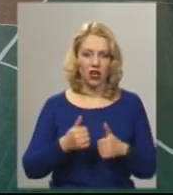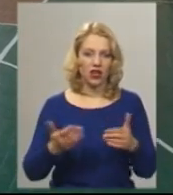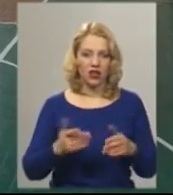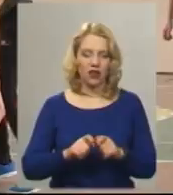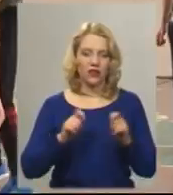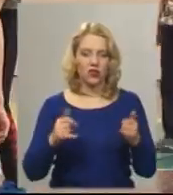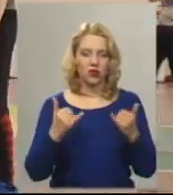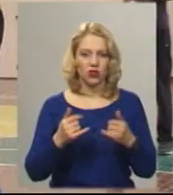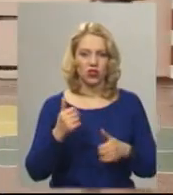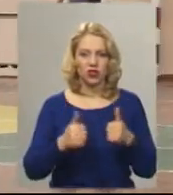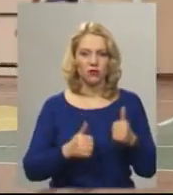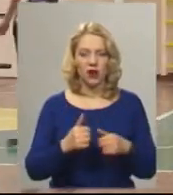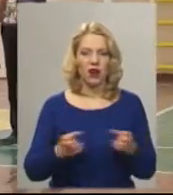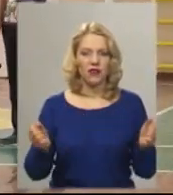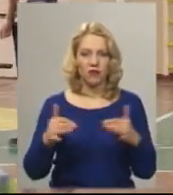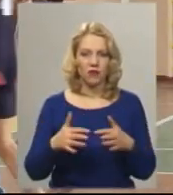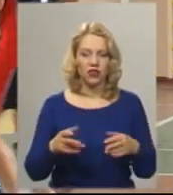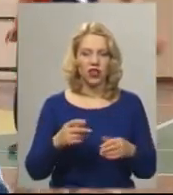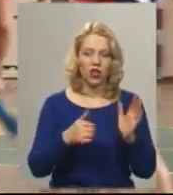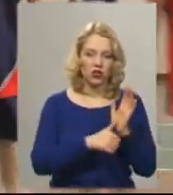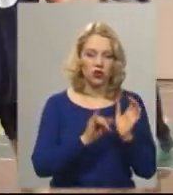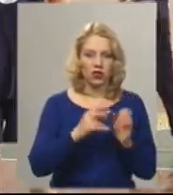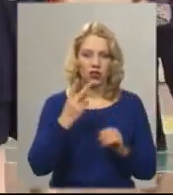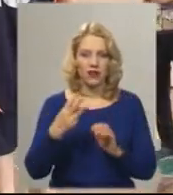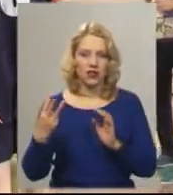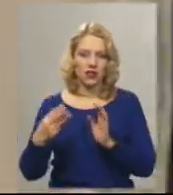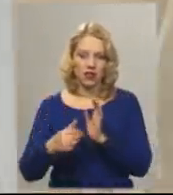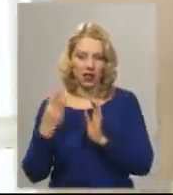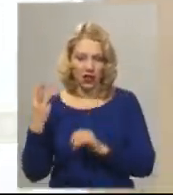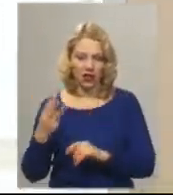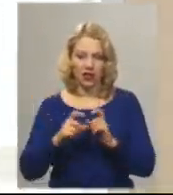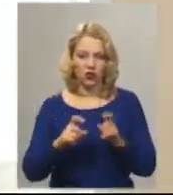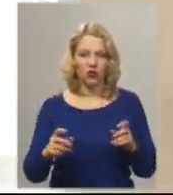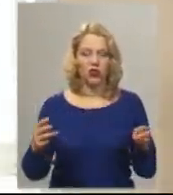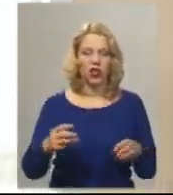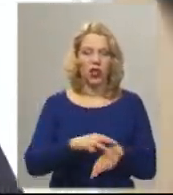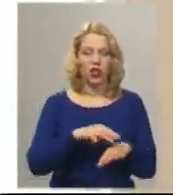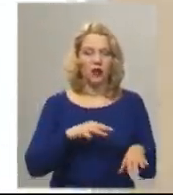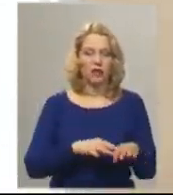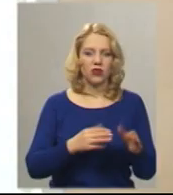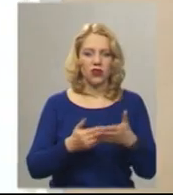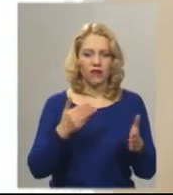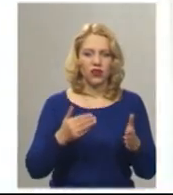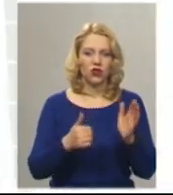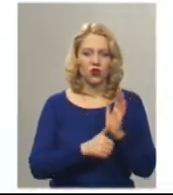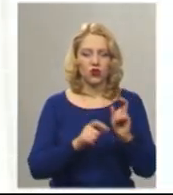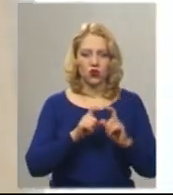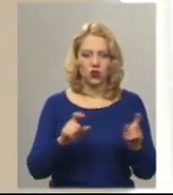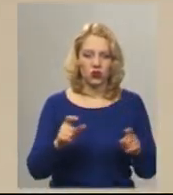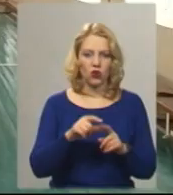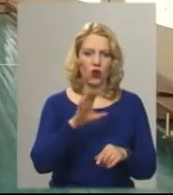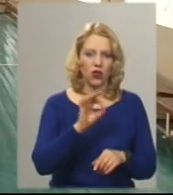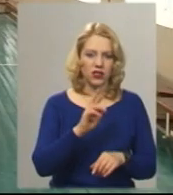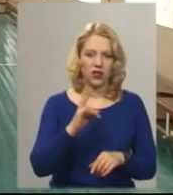сьогоднішні змагання. У матчі зійшлися учні 6-ї та 23-ї школи. Капітан волейбольної команди від 6-ї школи Олексій Інюк результатом